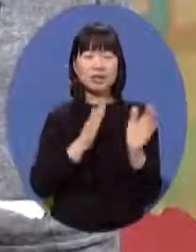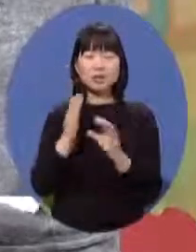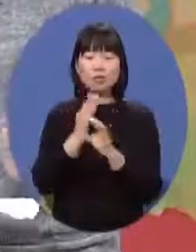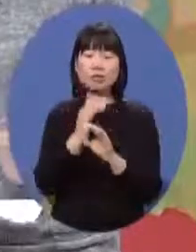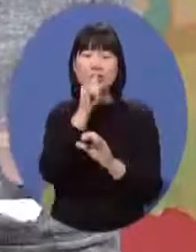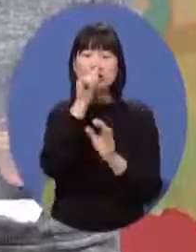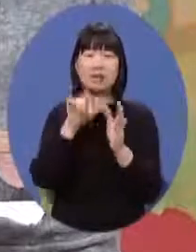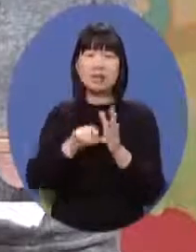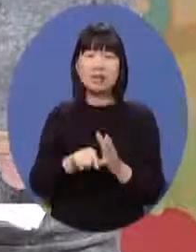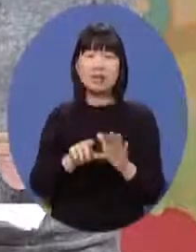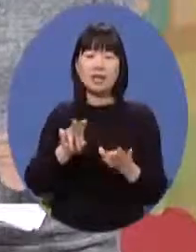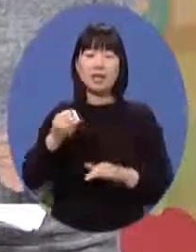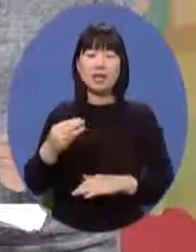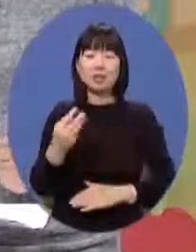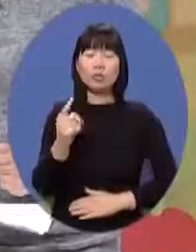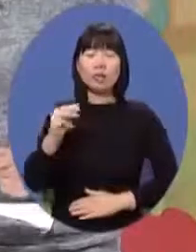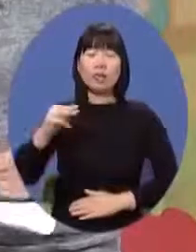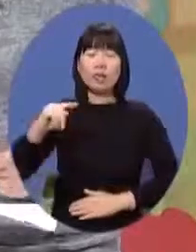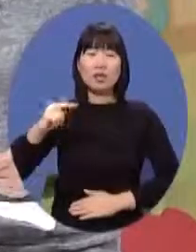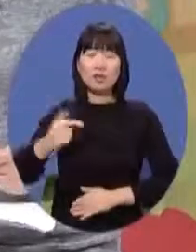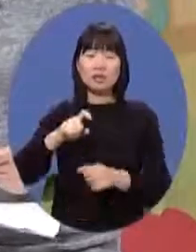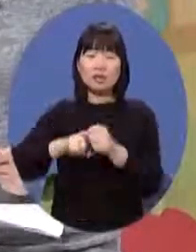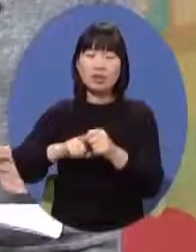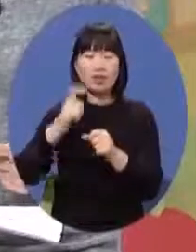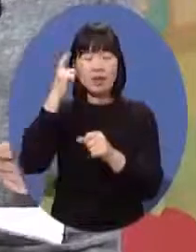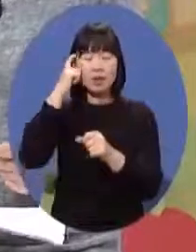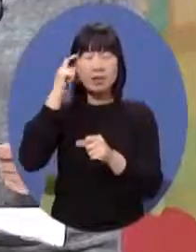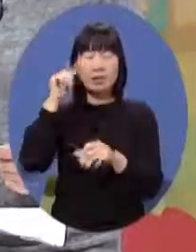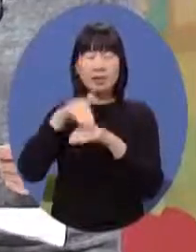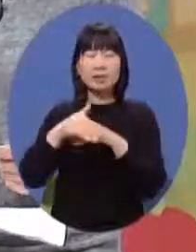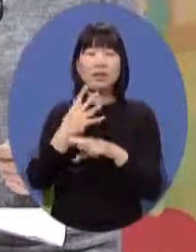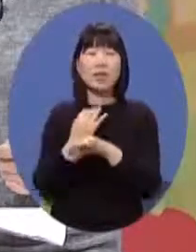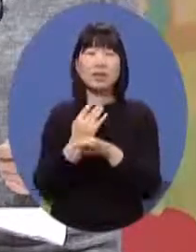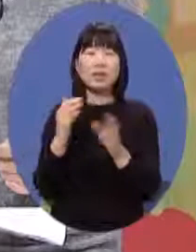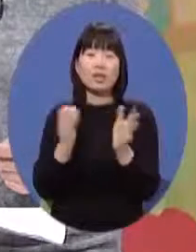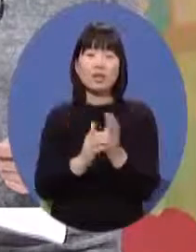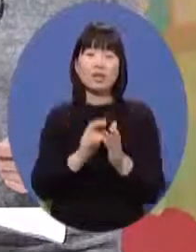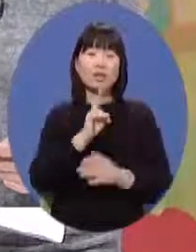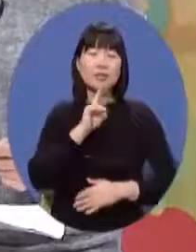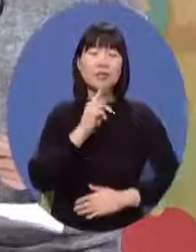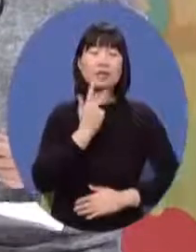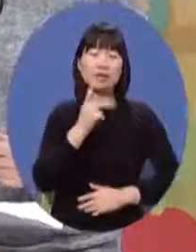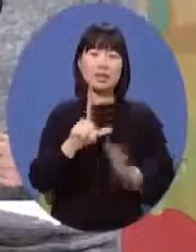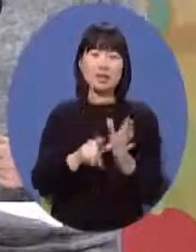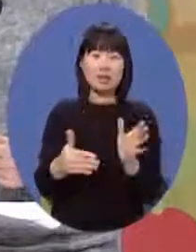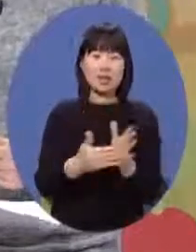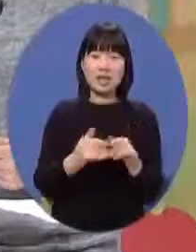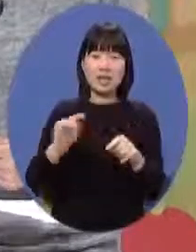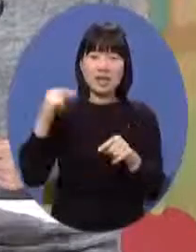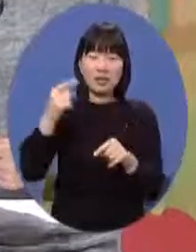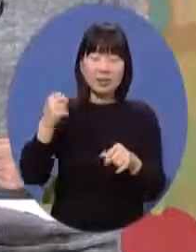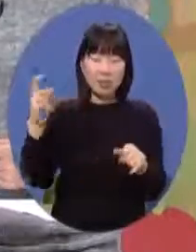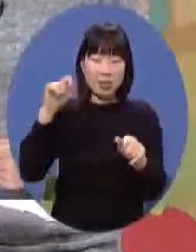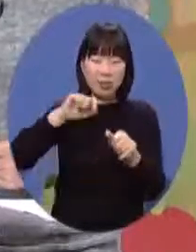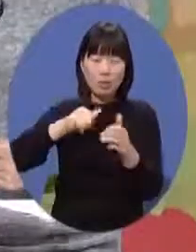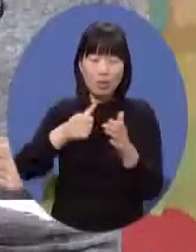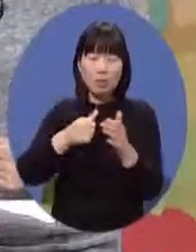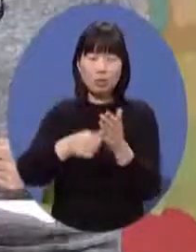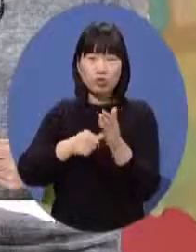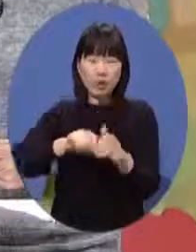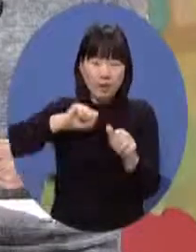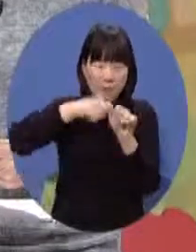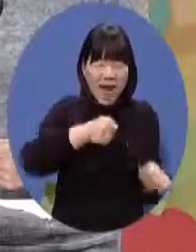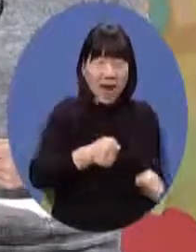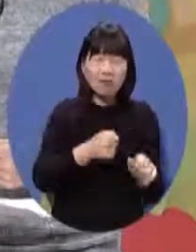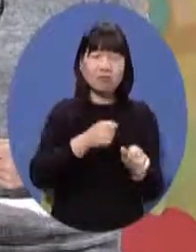그러면 그게 그 물활론적 그 사고방식이 언제까지입니까? 만 괜히 7세요. 7세까지요. 네네. 그 이후에는 괜히 떼찌하다가는 아니 뭐 왜 이래